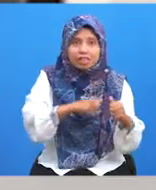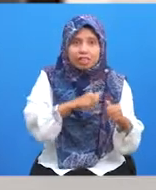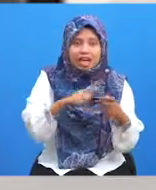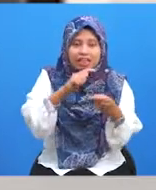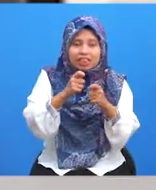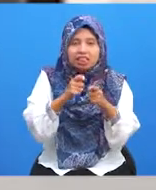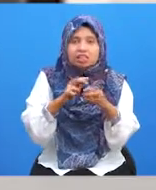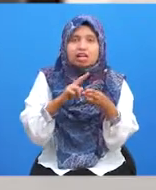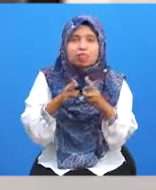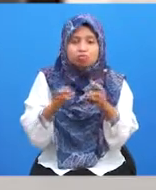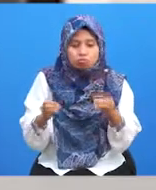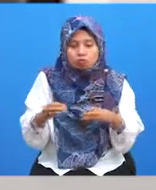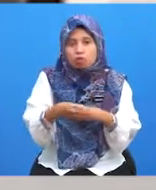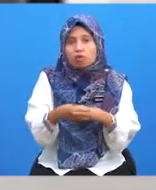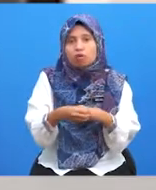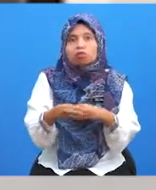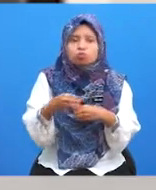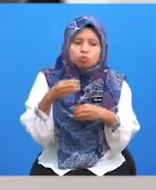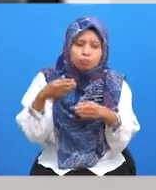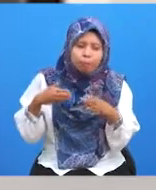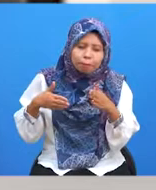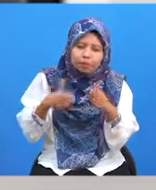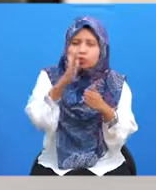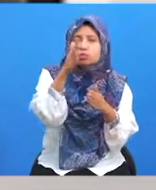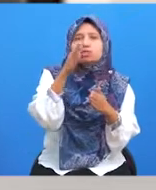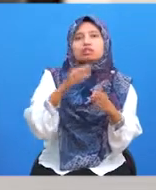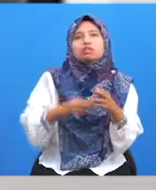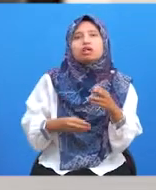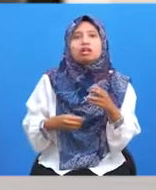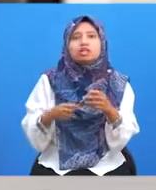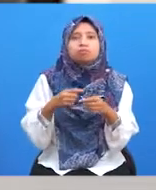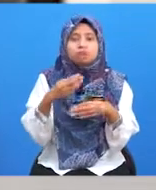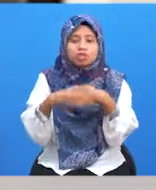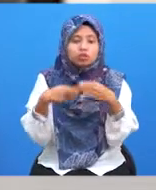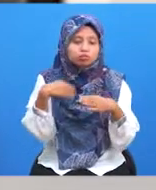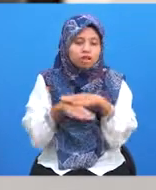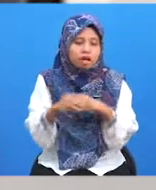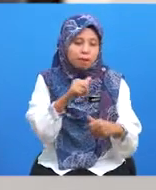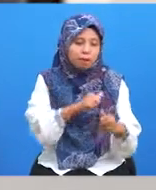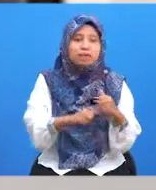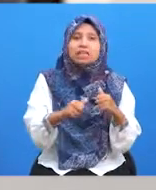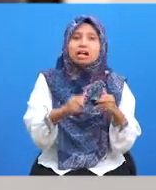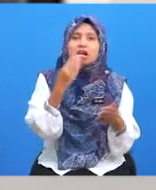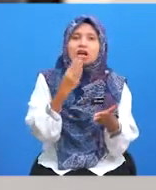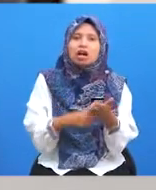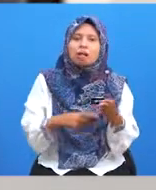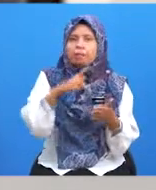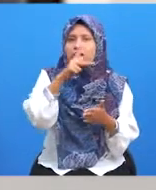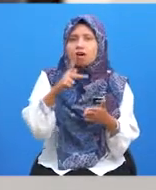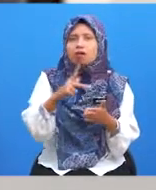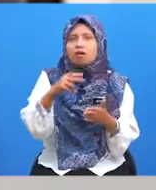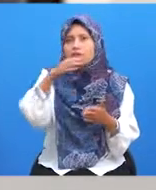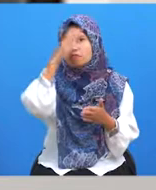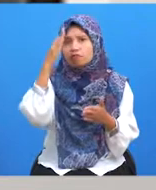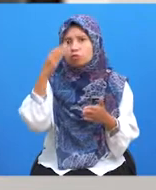oleh sebuah organisasi dapat memacu perkembangan sebuah pernyataan Hai Apakah faktor dalaman pulau